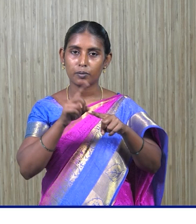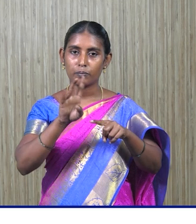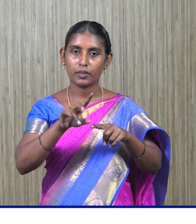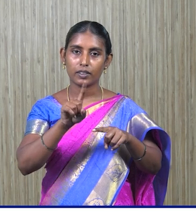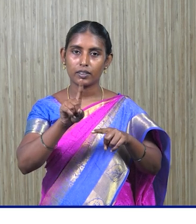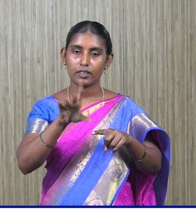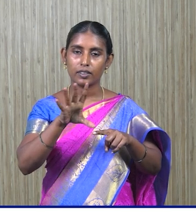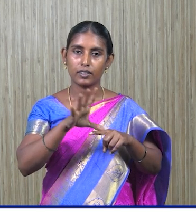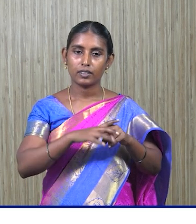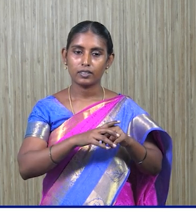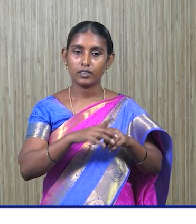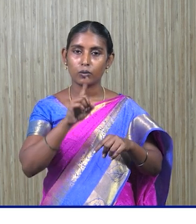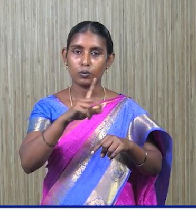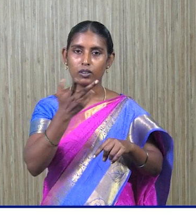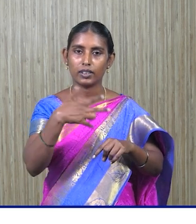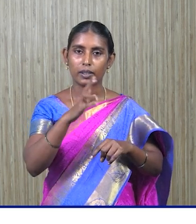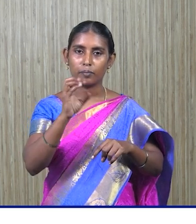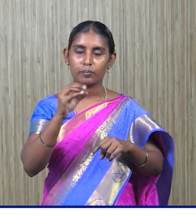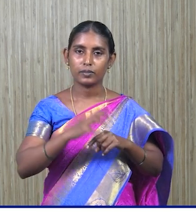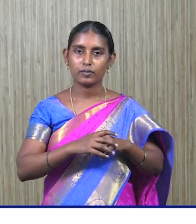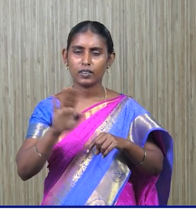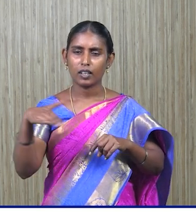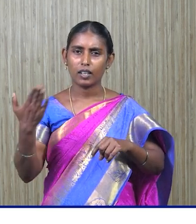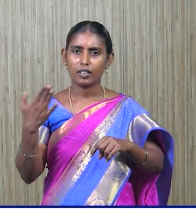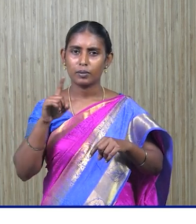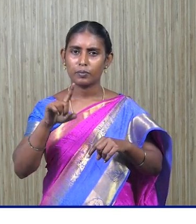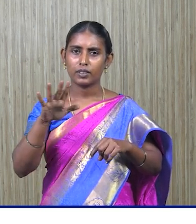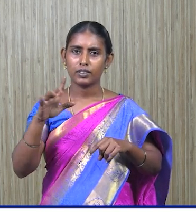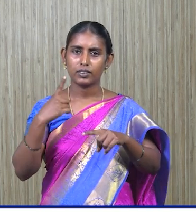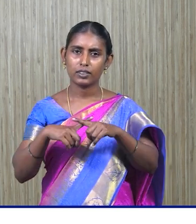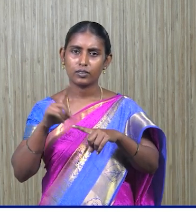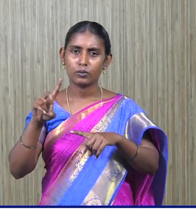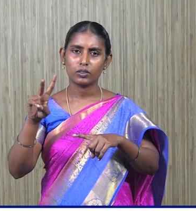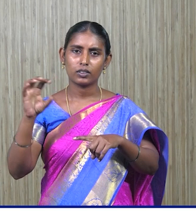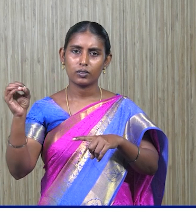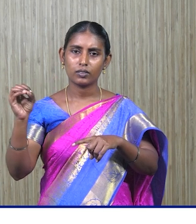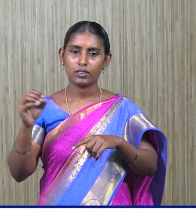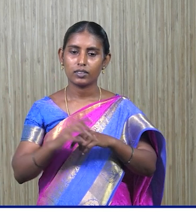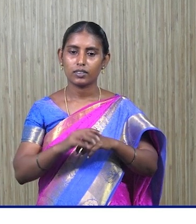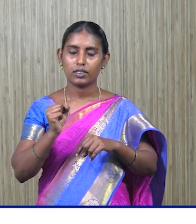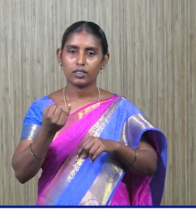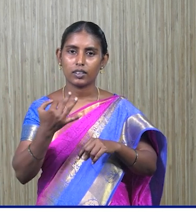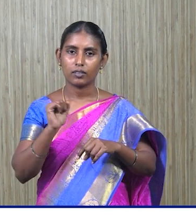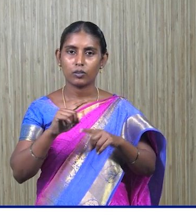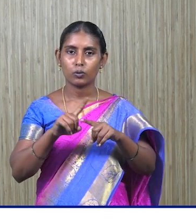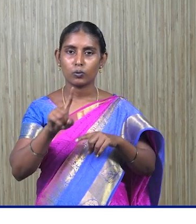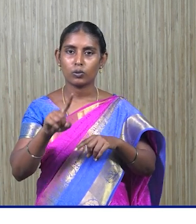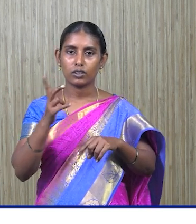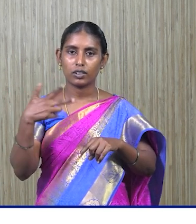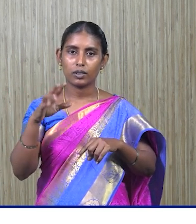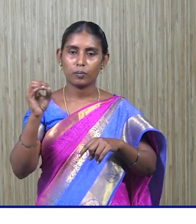நமக்கு கிடைக்கின்றது? 180. அப்போ அந்த பக்கம் 15 × 12 எவ்வளவு? 180. அப்போ இரு புறங்களில் உள்ள விடைகளின்